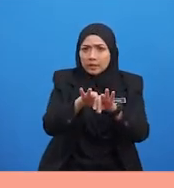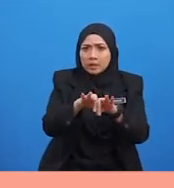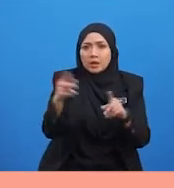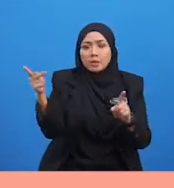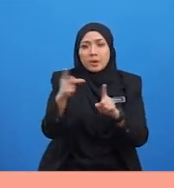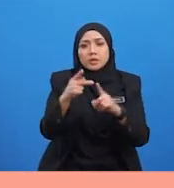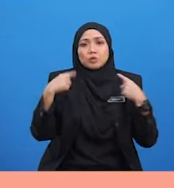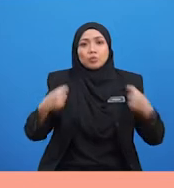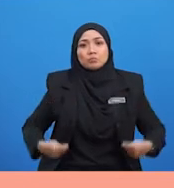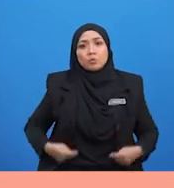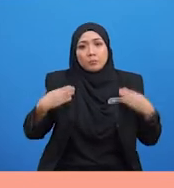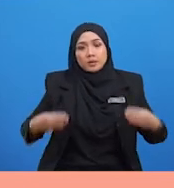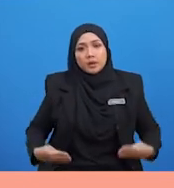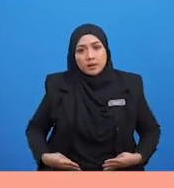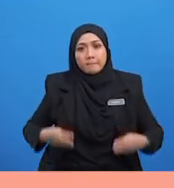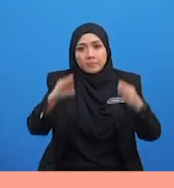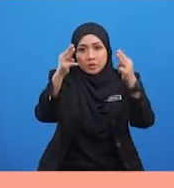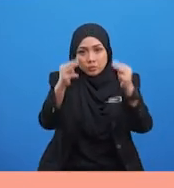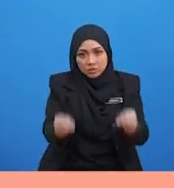kepada tubuh badan manusia.